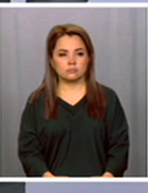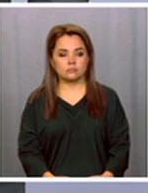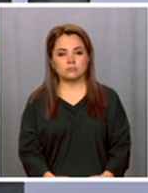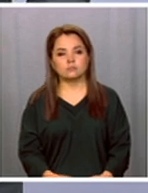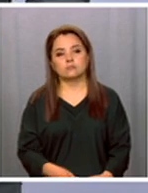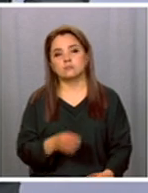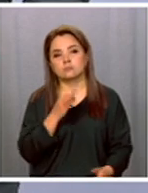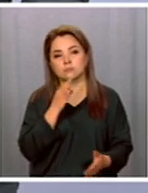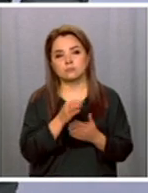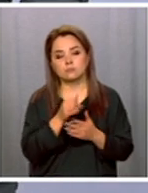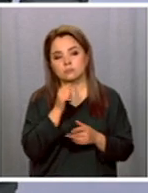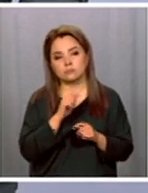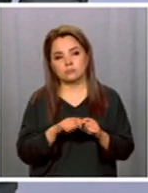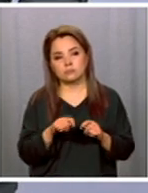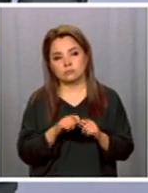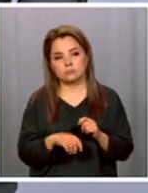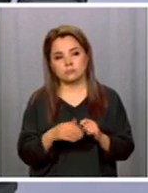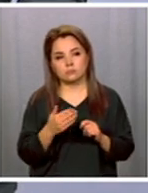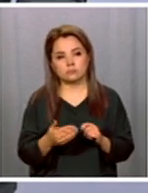Жауаптарыңызды тексеріп көріңіздер.